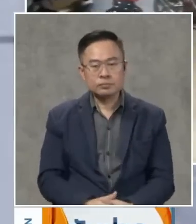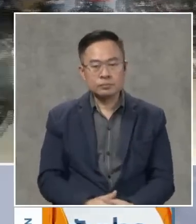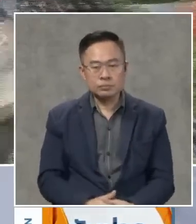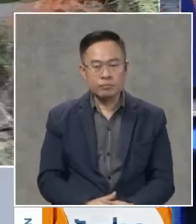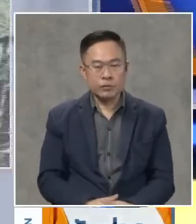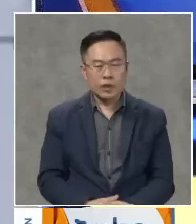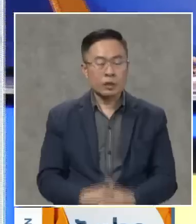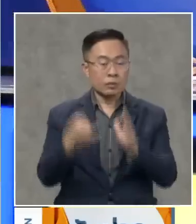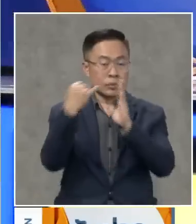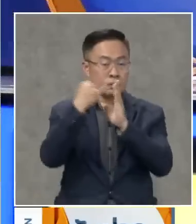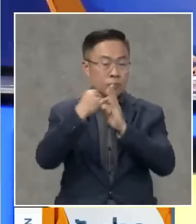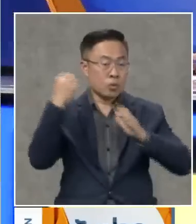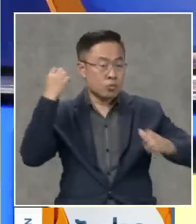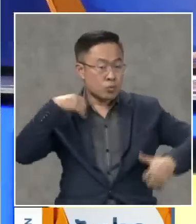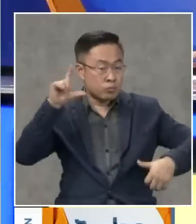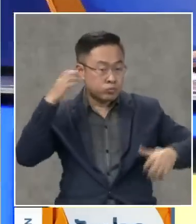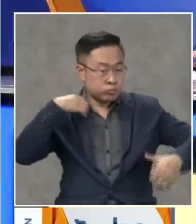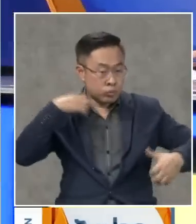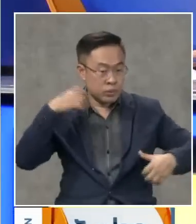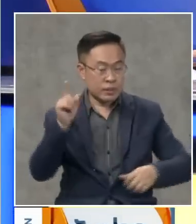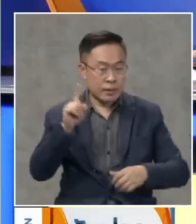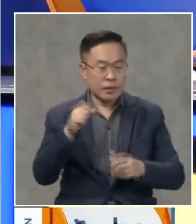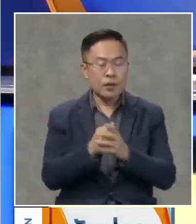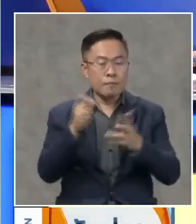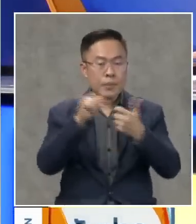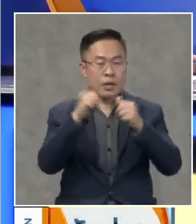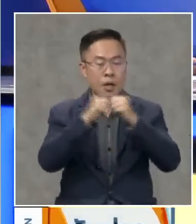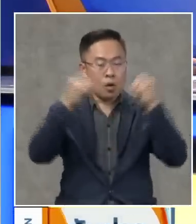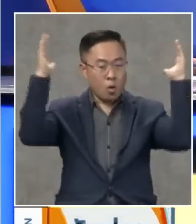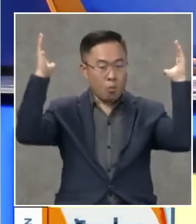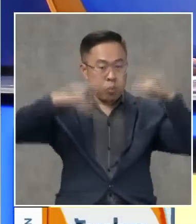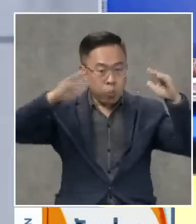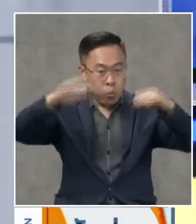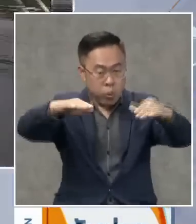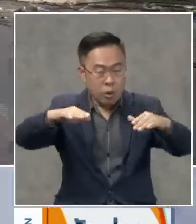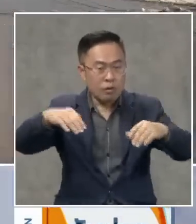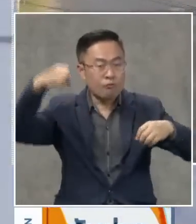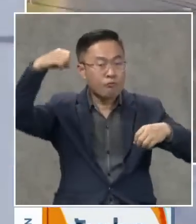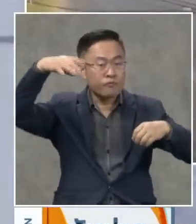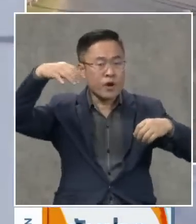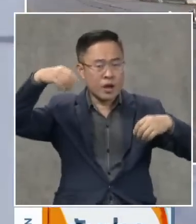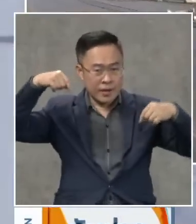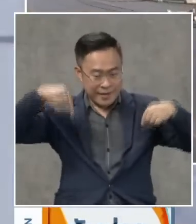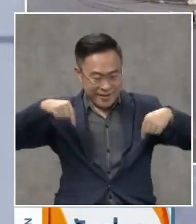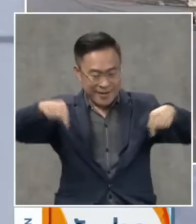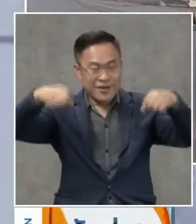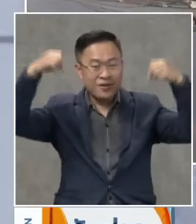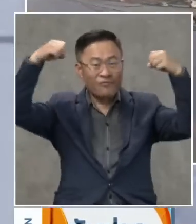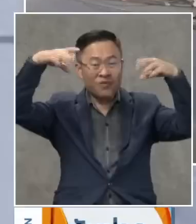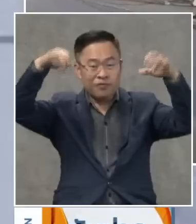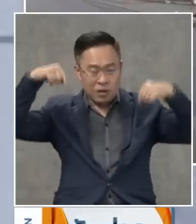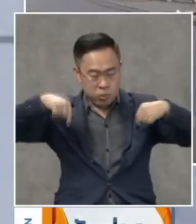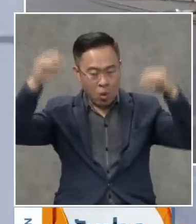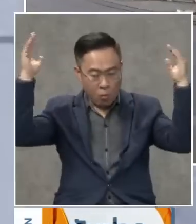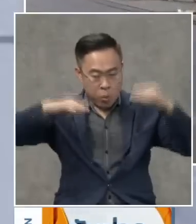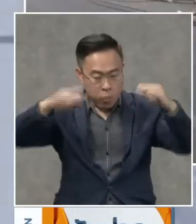พาไปที่ลพบุรีค่ะมีรายงานเข้ามาว่าเกิดเหตุเสาไฟฟ้าล้มแล้วล้มไปถึง11ต้นด้วยกันนะคะระเนระนาดเต็มพื้นที่เล